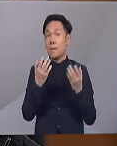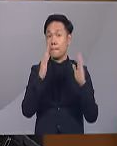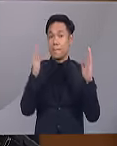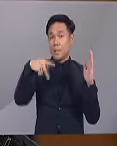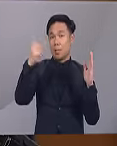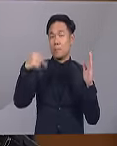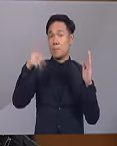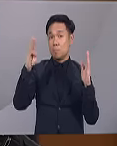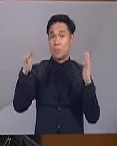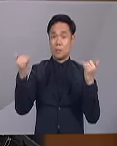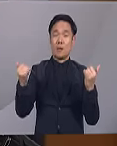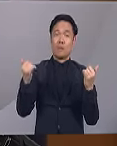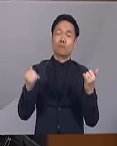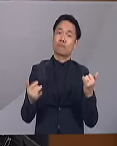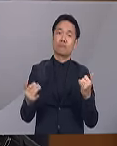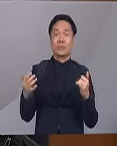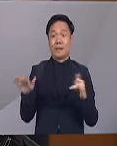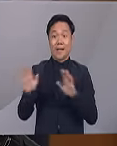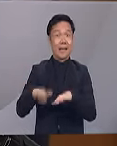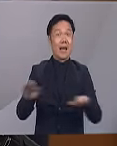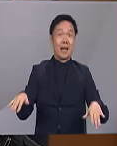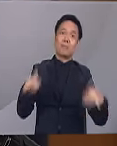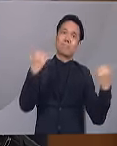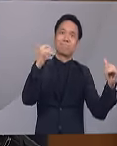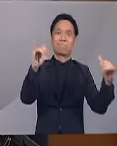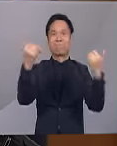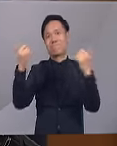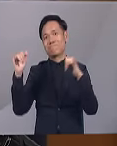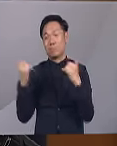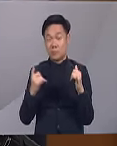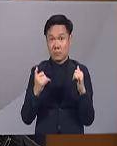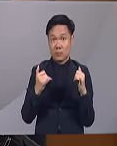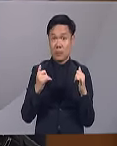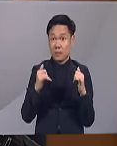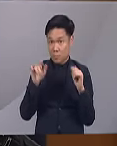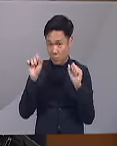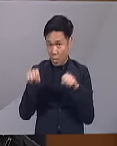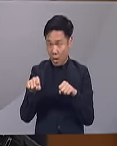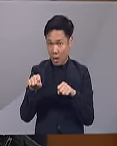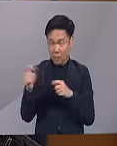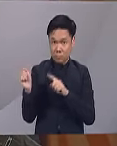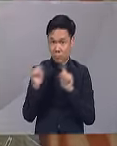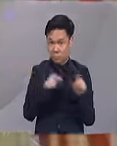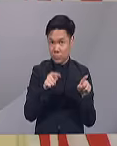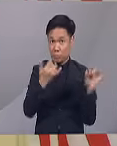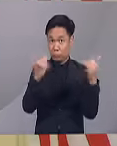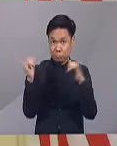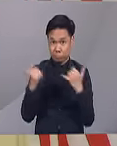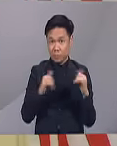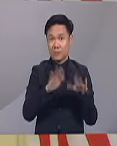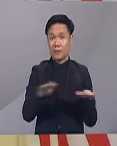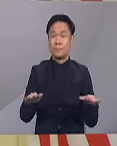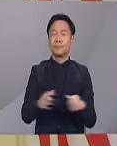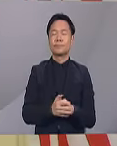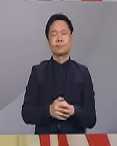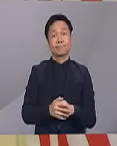anak-anak diorang keluar untuk bermain di playground. So, adakah perkara ini dibenarkan? Seperti yang saya katakan,